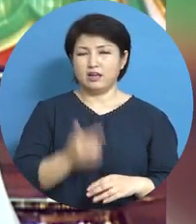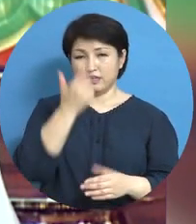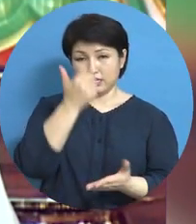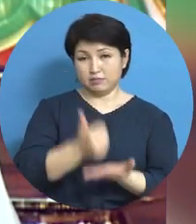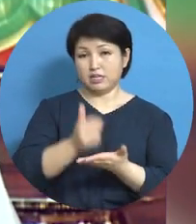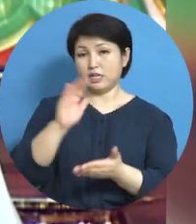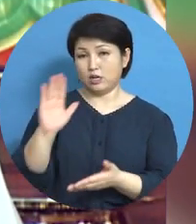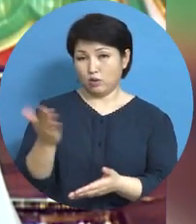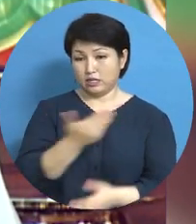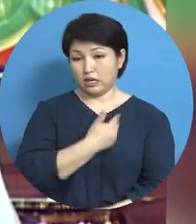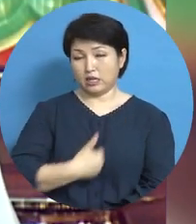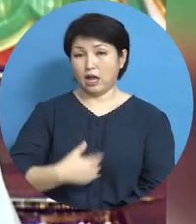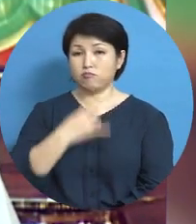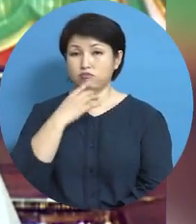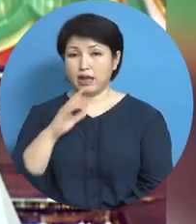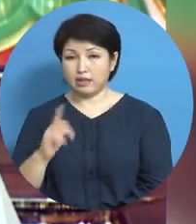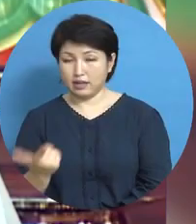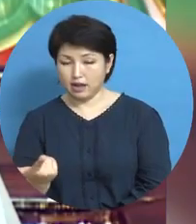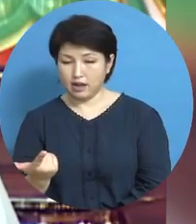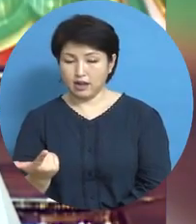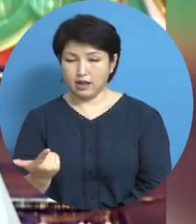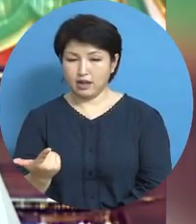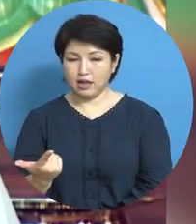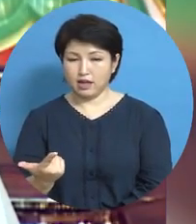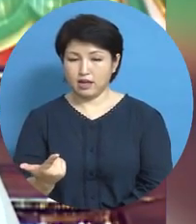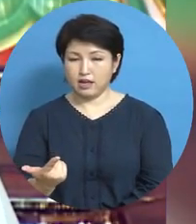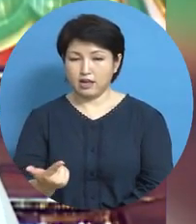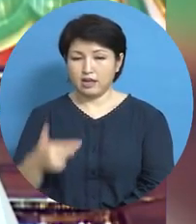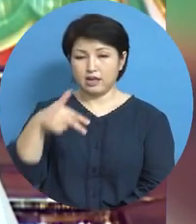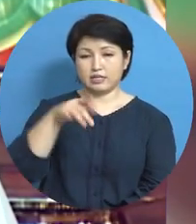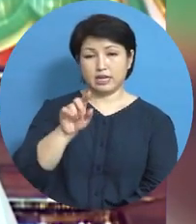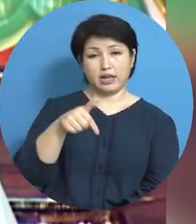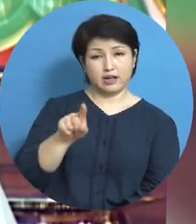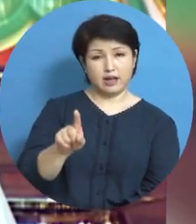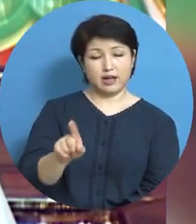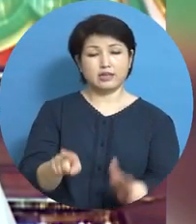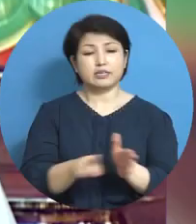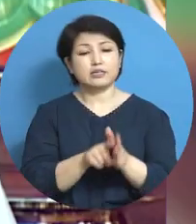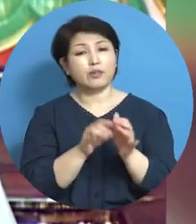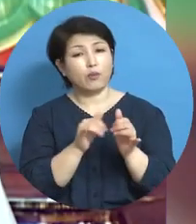신도들도 법을 얻는 기쁨이 이와 같았다.